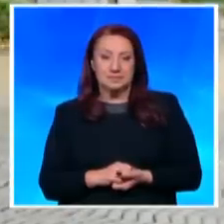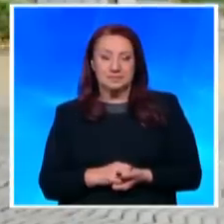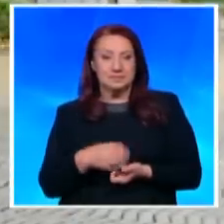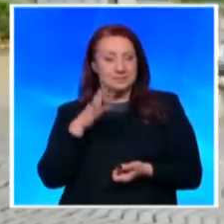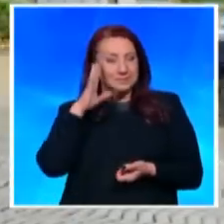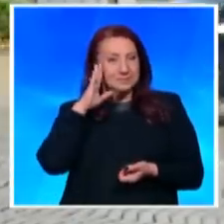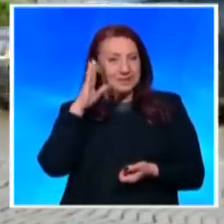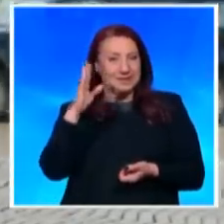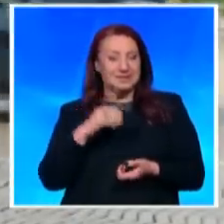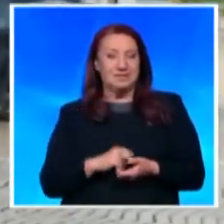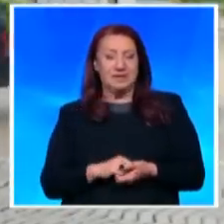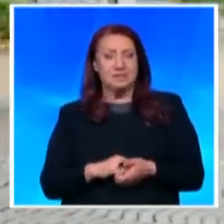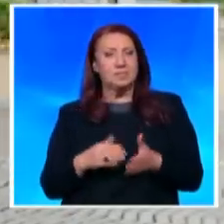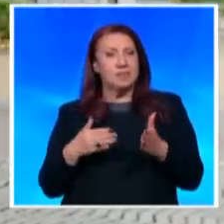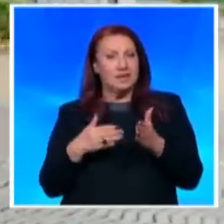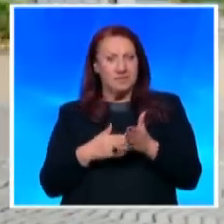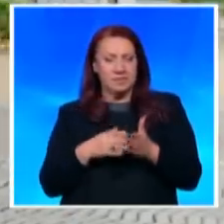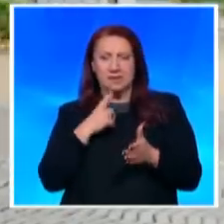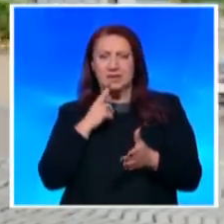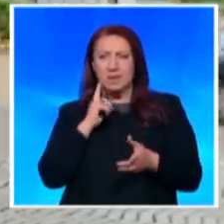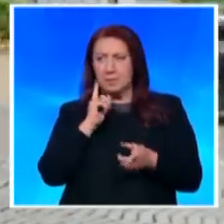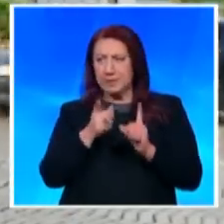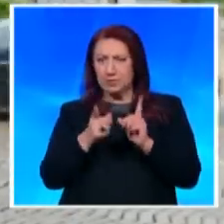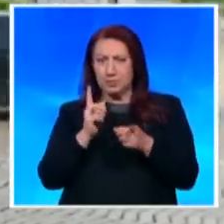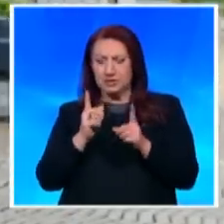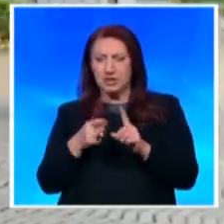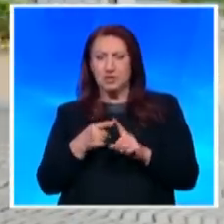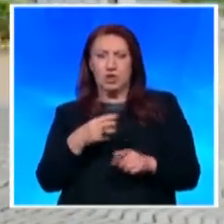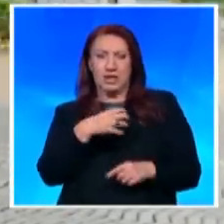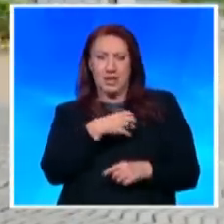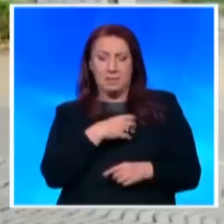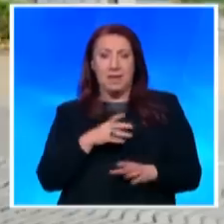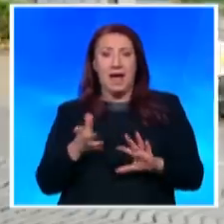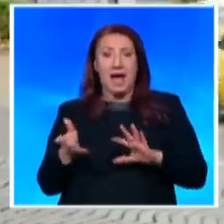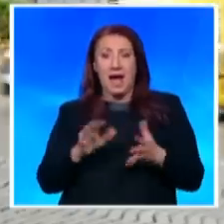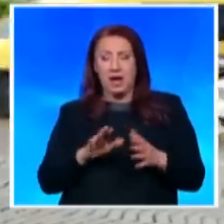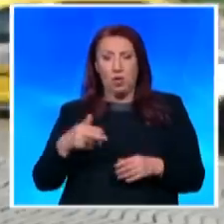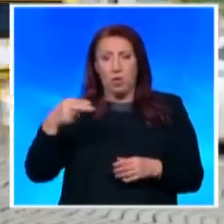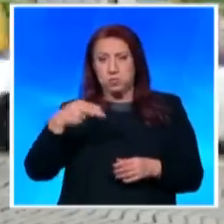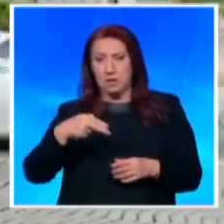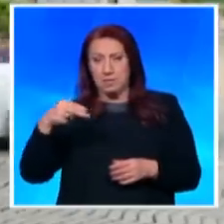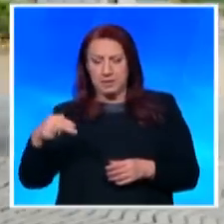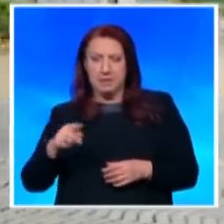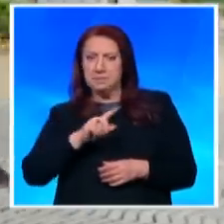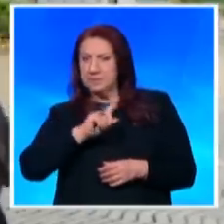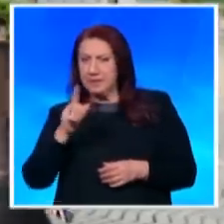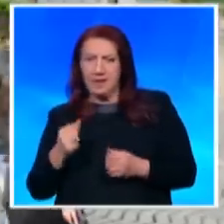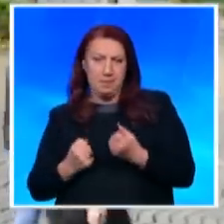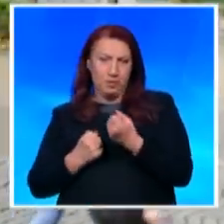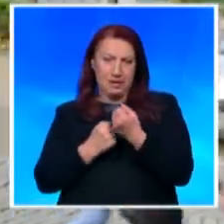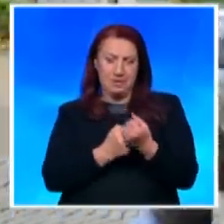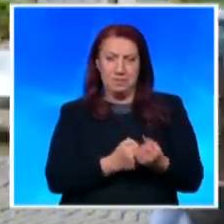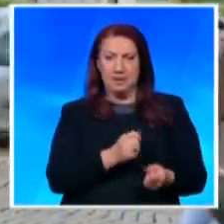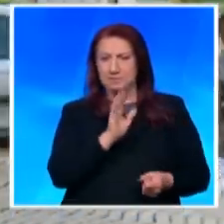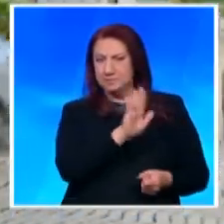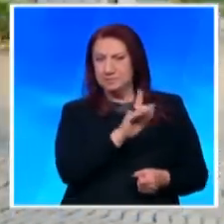Здравейте! Въпреки предупрежденията от ГЕРБ, че ако Демократична България и Продължаваме промяната не подкрепят първия мандат, то няма как